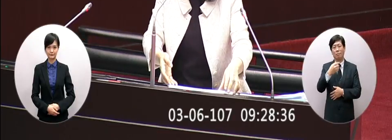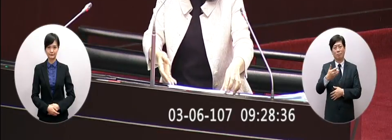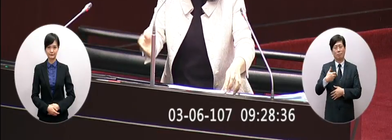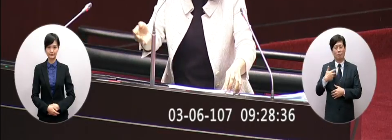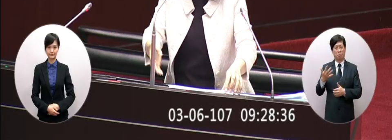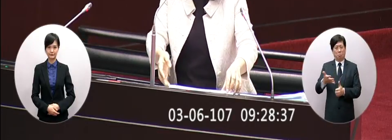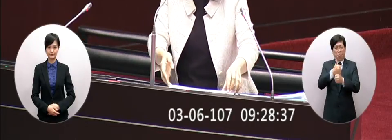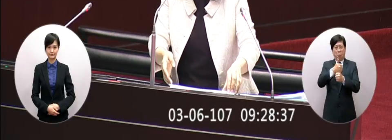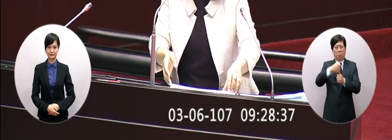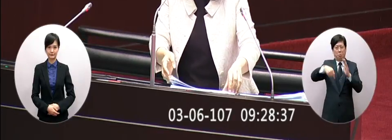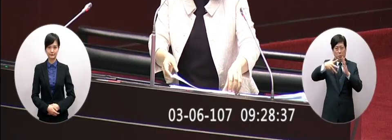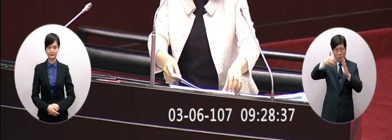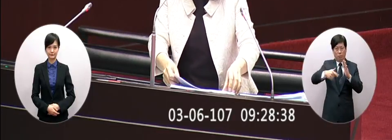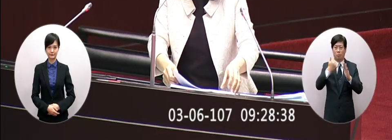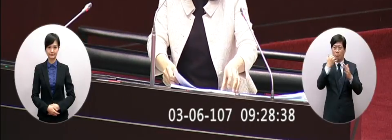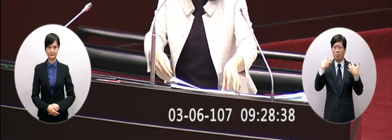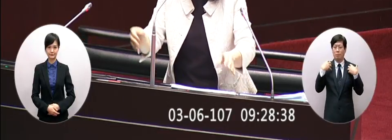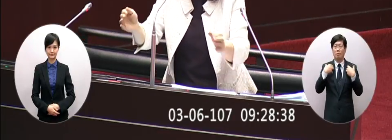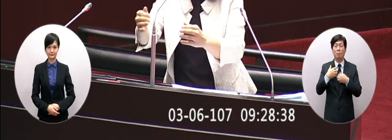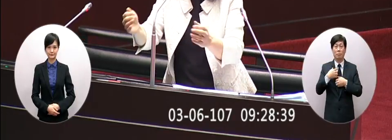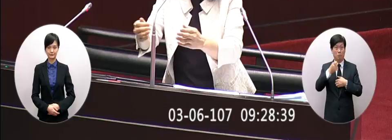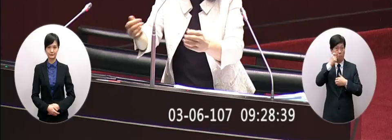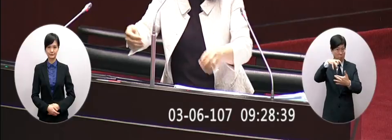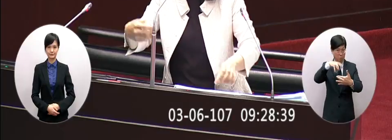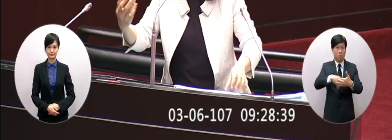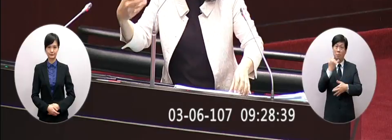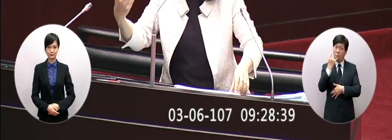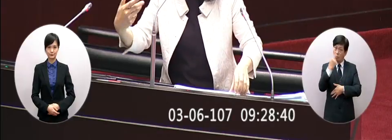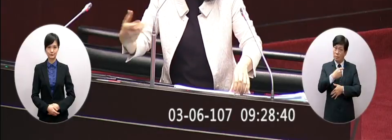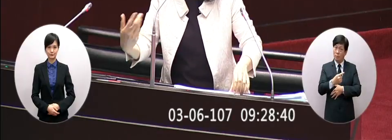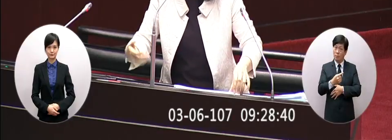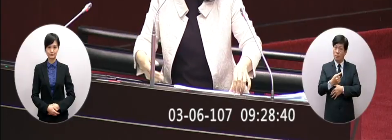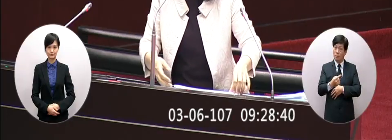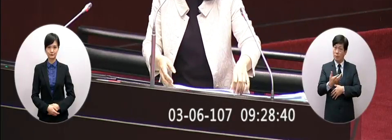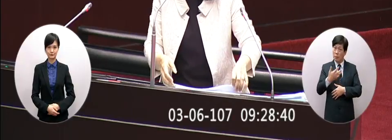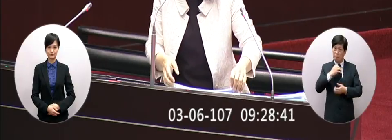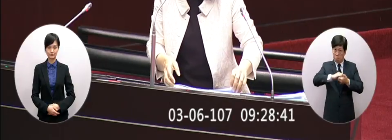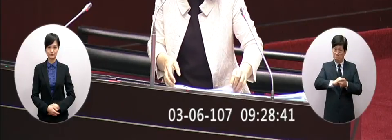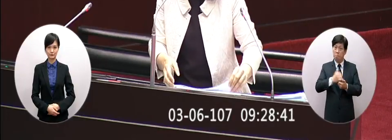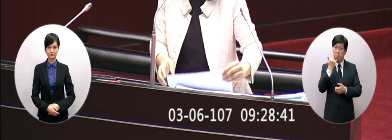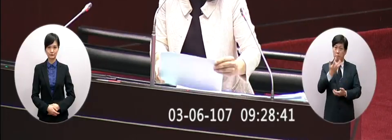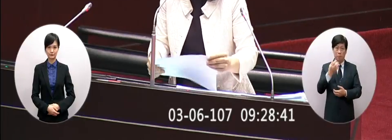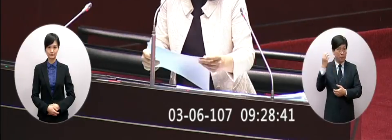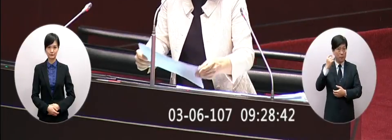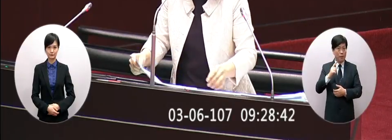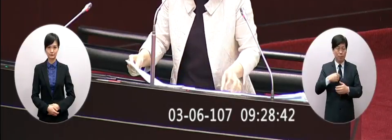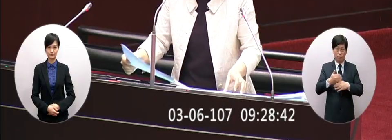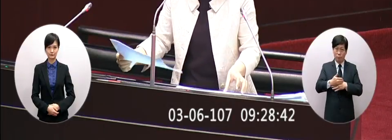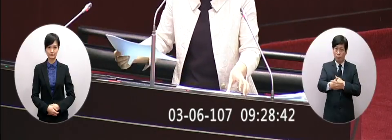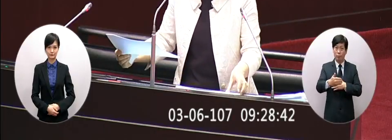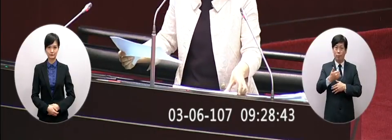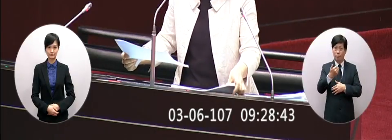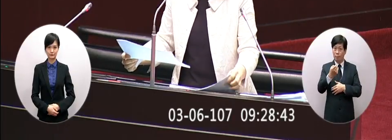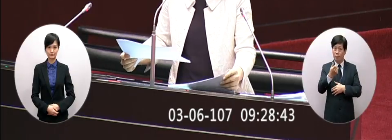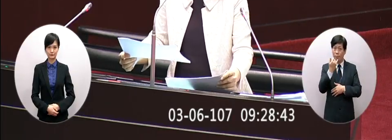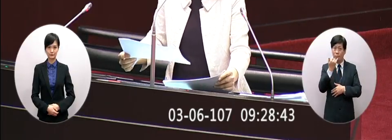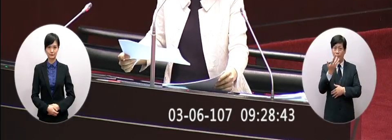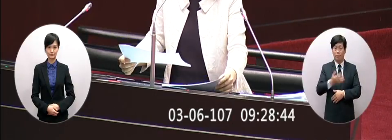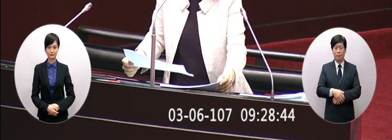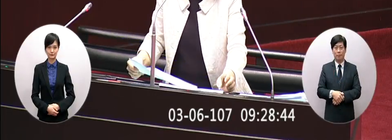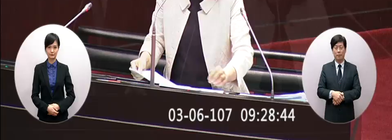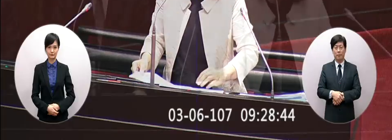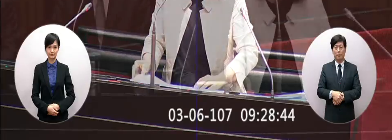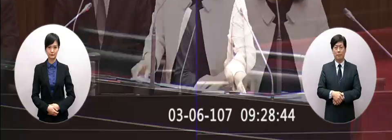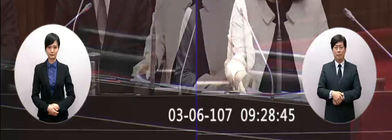我们院长的高度才有办法做。所以一个月内，我们可不可以是不是可以听到有一些消息，一样进展？